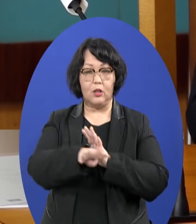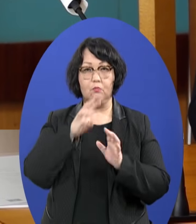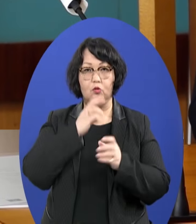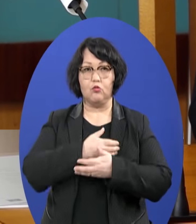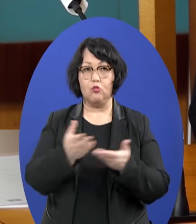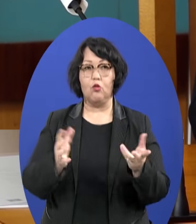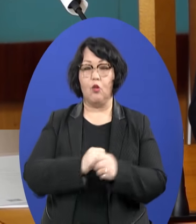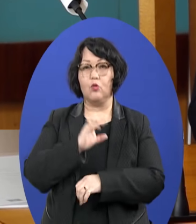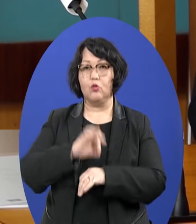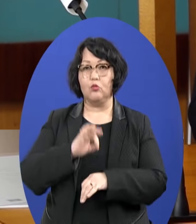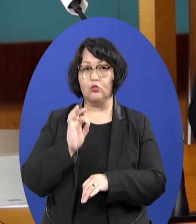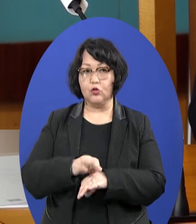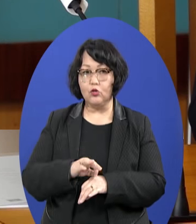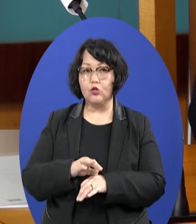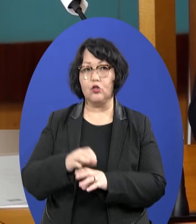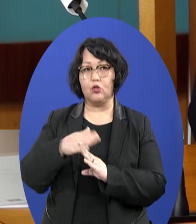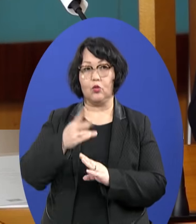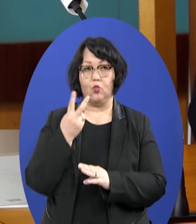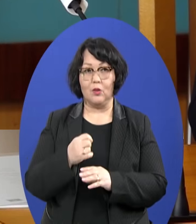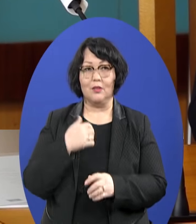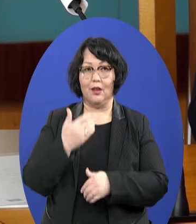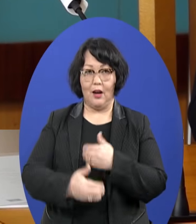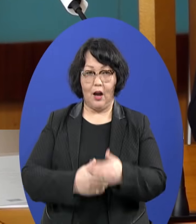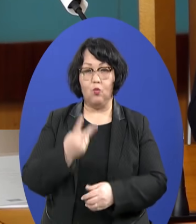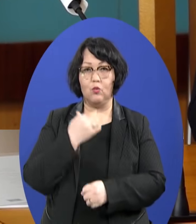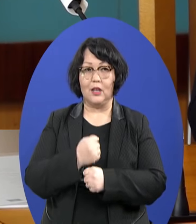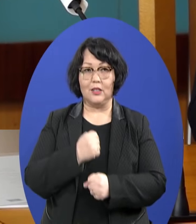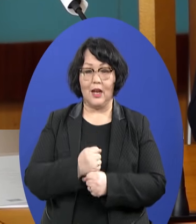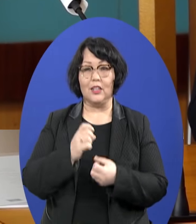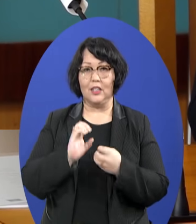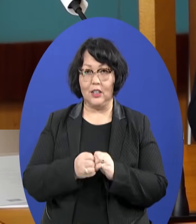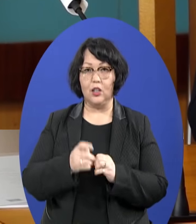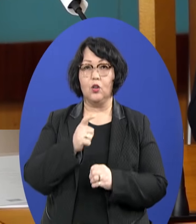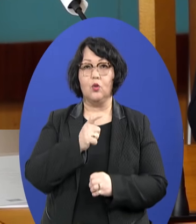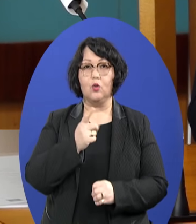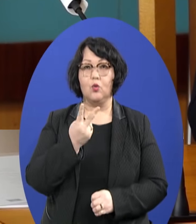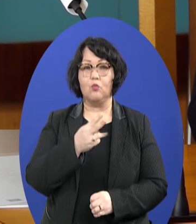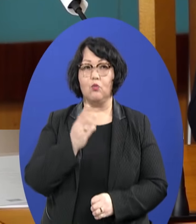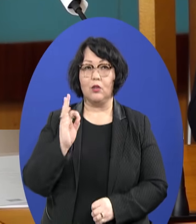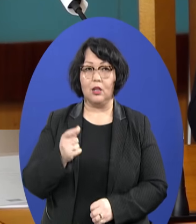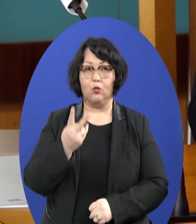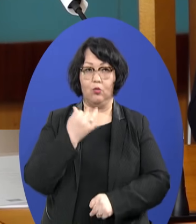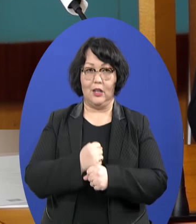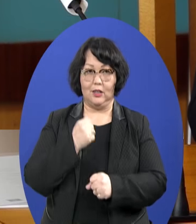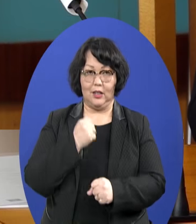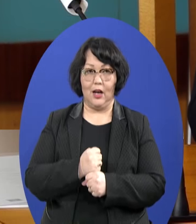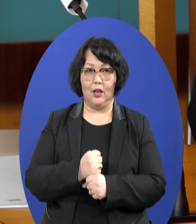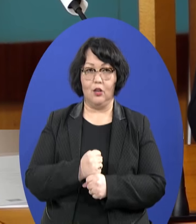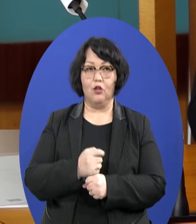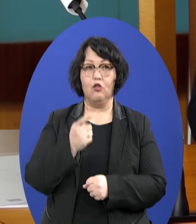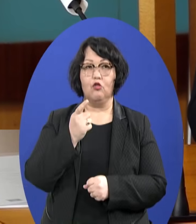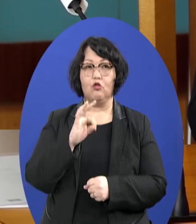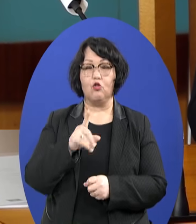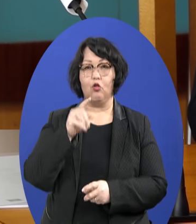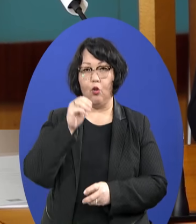түүнчлэн COVID-19-тэй тэнцэх үеийн болон дараах үе шатанд хэрэгжүүлэх хүмүүнлэгийн үйл ажиллагаа хөрөнгө